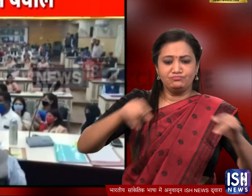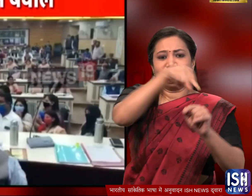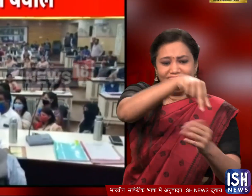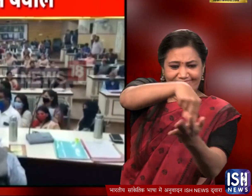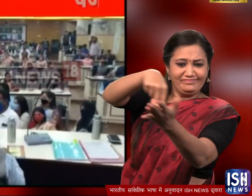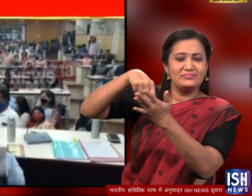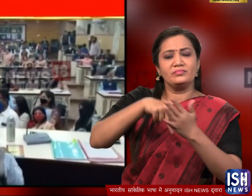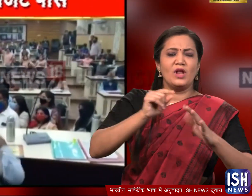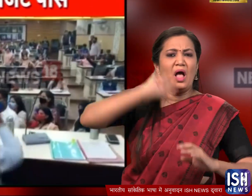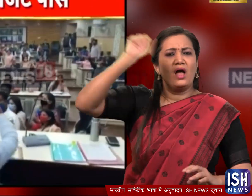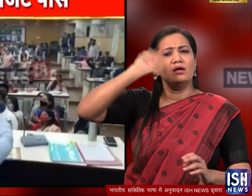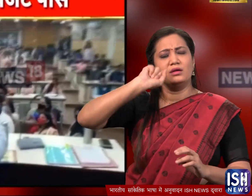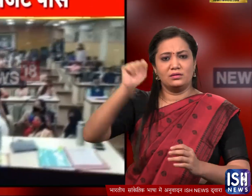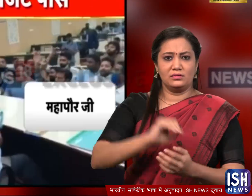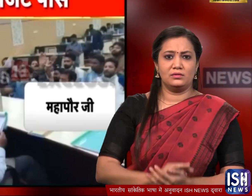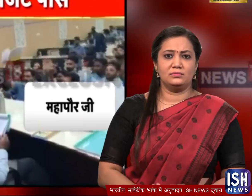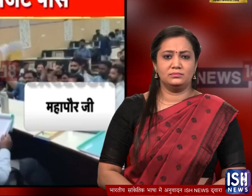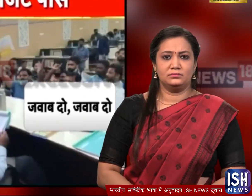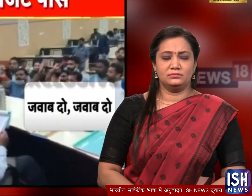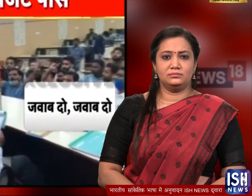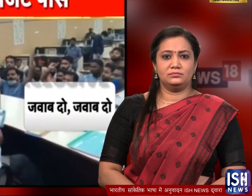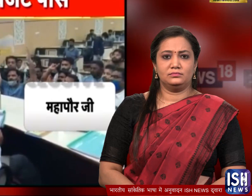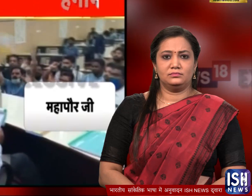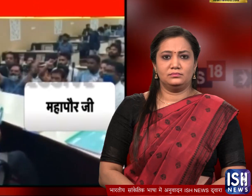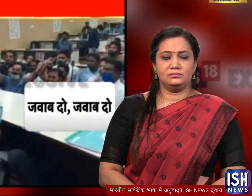सामने जुटकर कांग्रेस पार्षद नारेबाजी करते रहे।